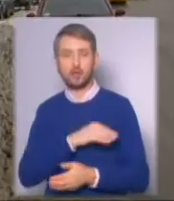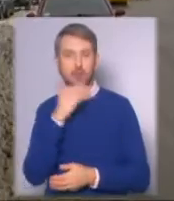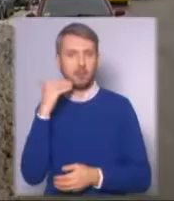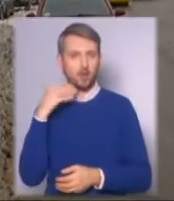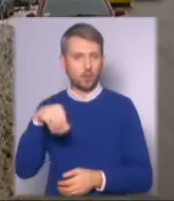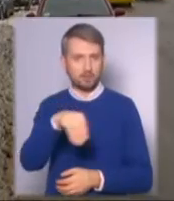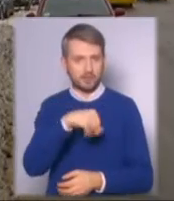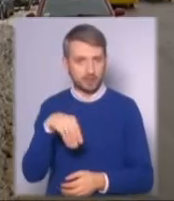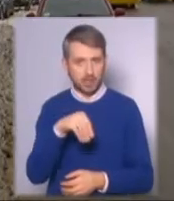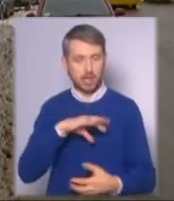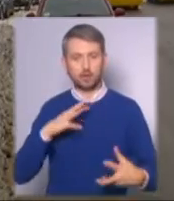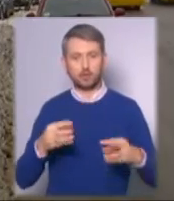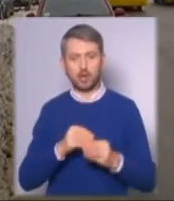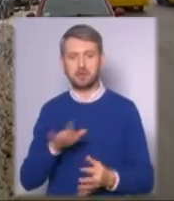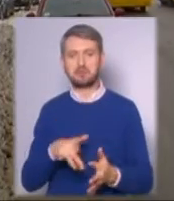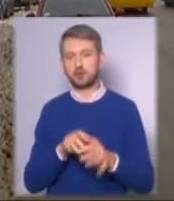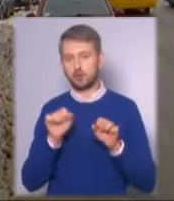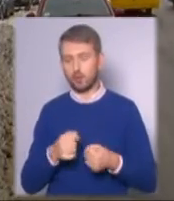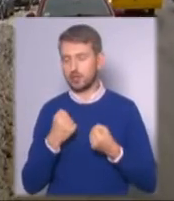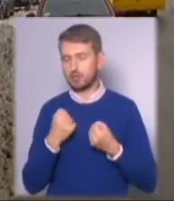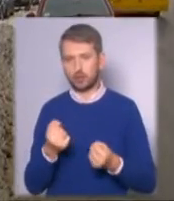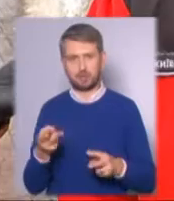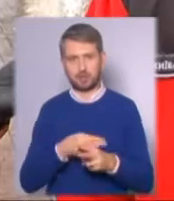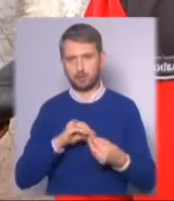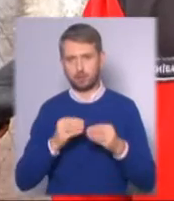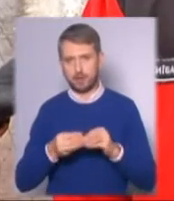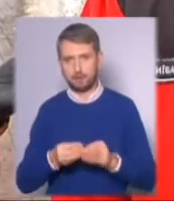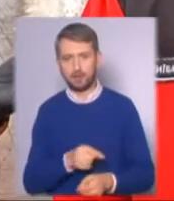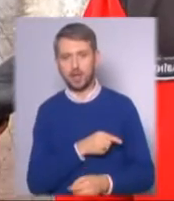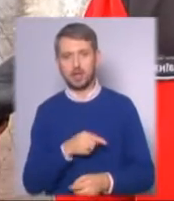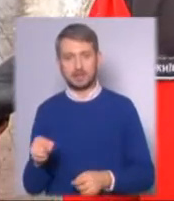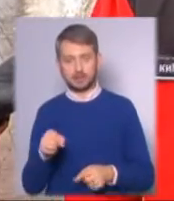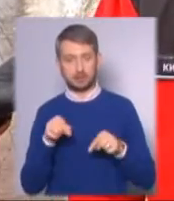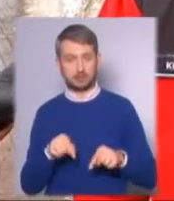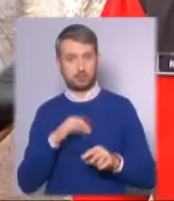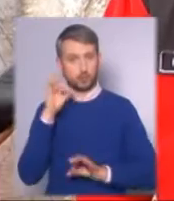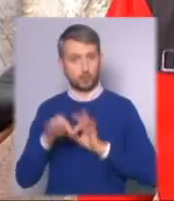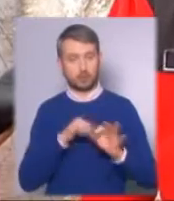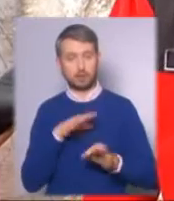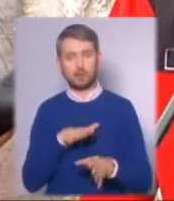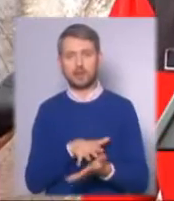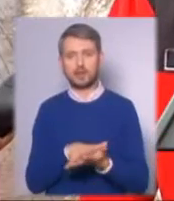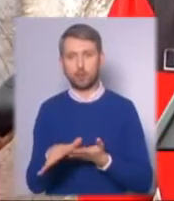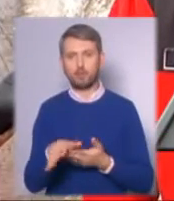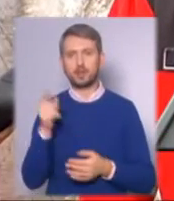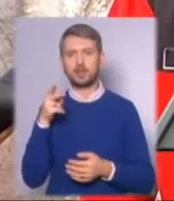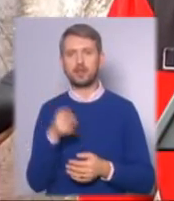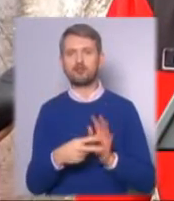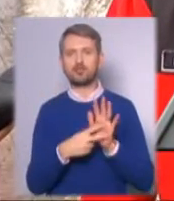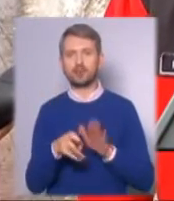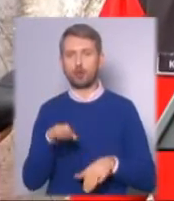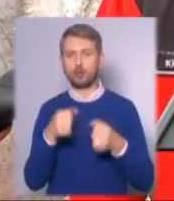матеріалів. Результат – місто можна приїхати без ускладнень. За текущие сутки было израсходовано 2700